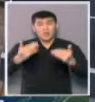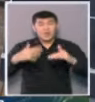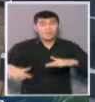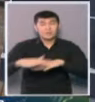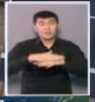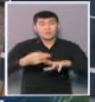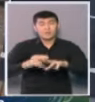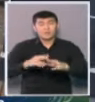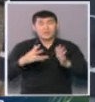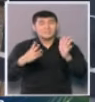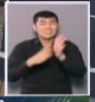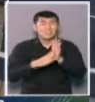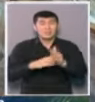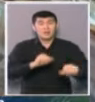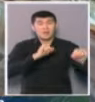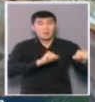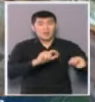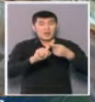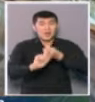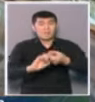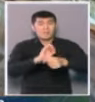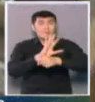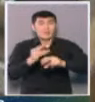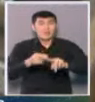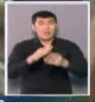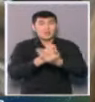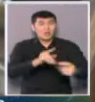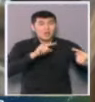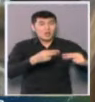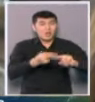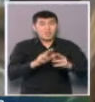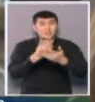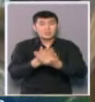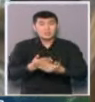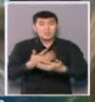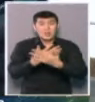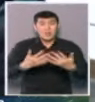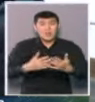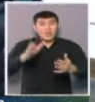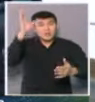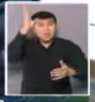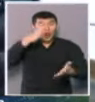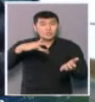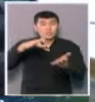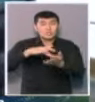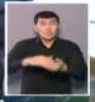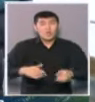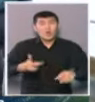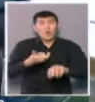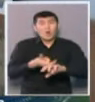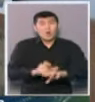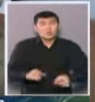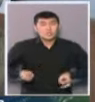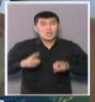стране действуют 9 станций по борьбе с особо тяжелыми заболеваниями. Все они относятся к Национально-научному центру особо опасных инфекций